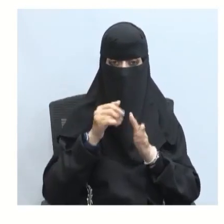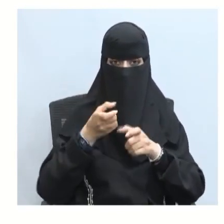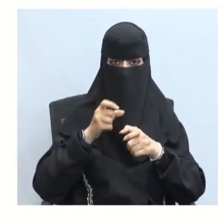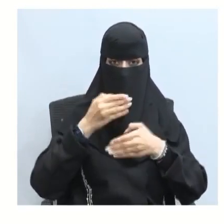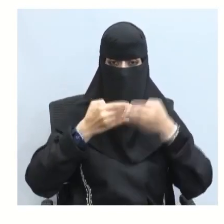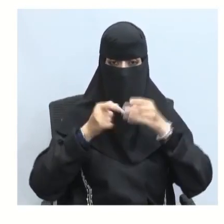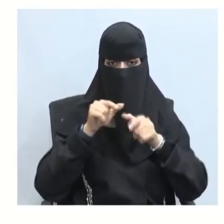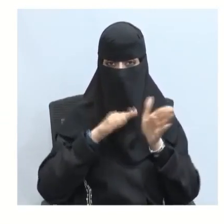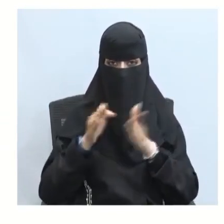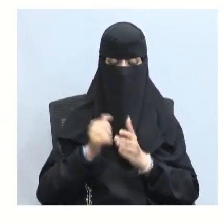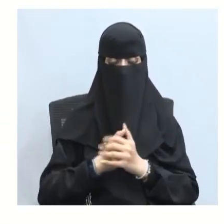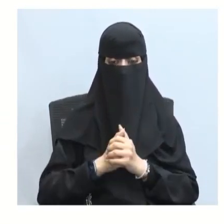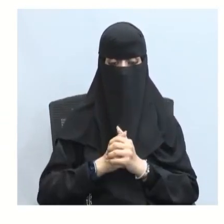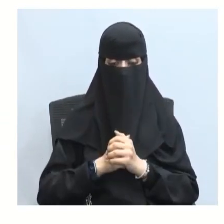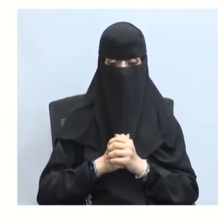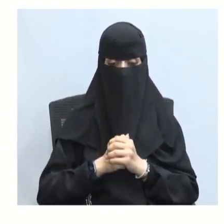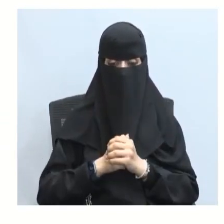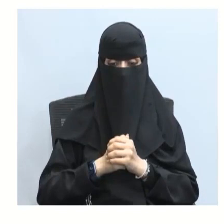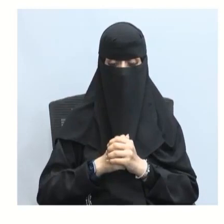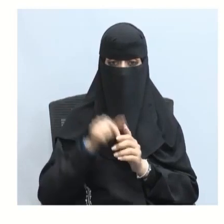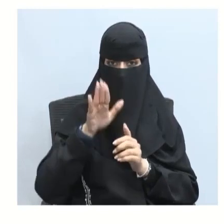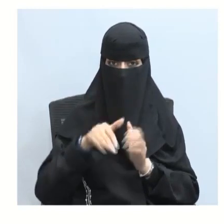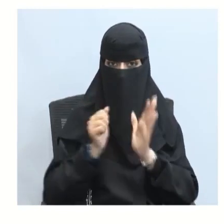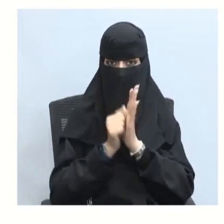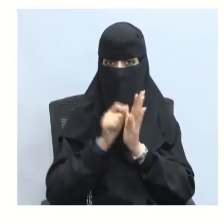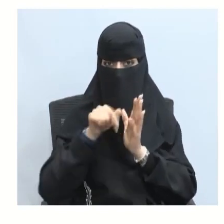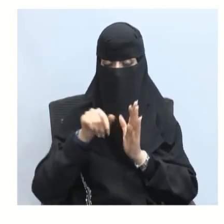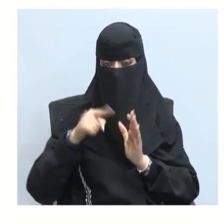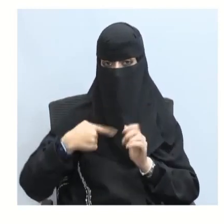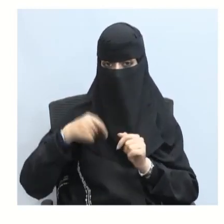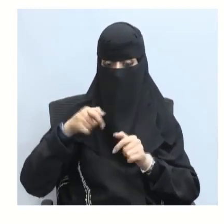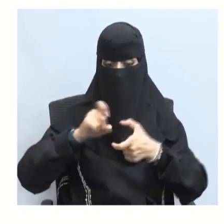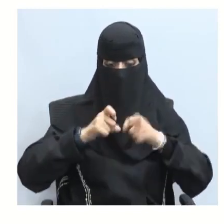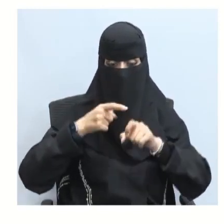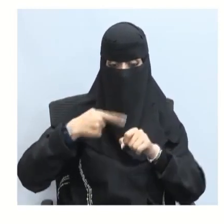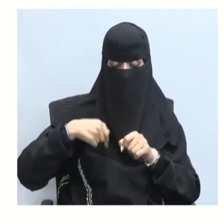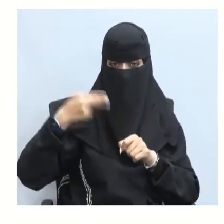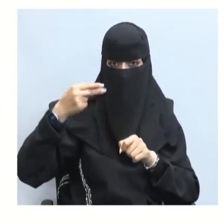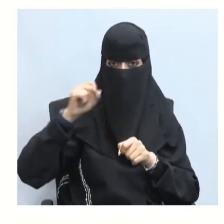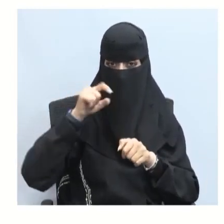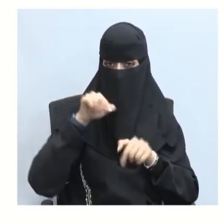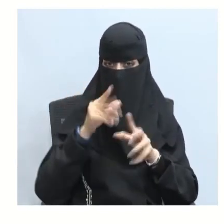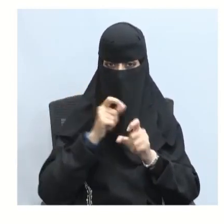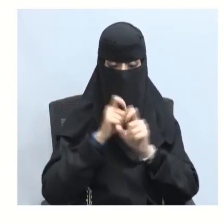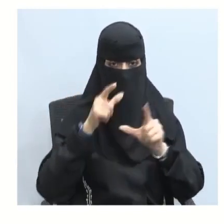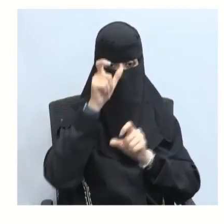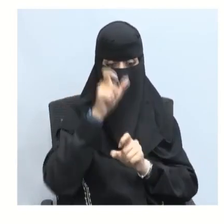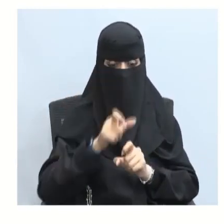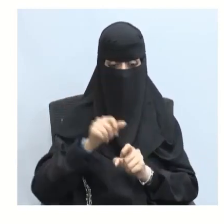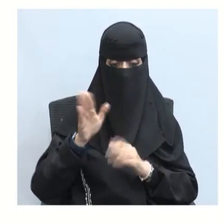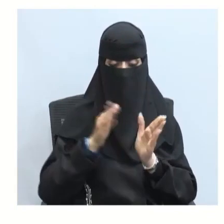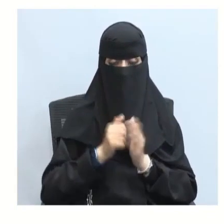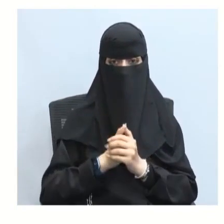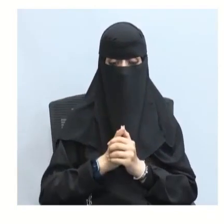وايضا المركب العضوي لديك نشاط منزلي سم مركب عضوي وضح ما يدرسه عالم الكيمياء